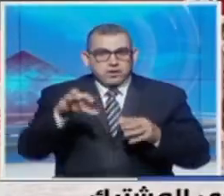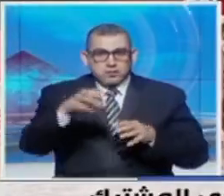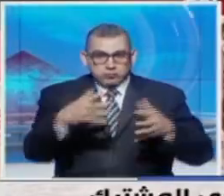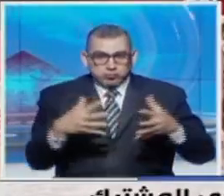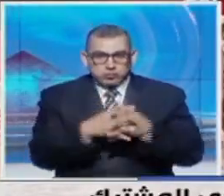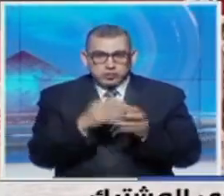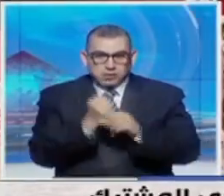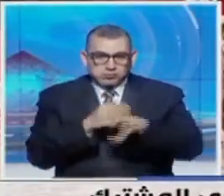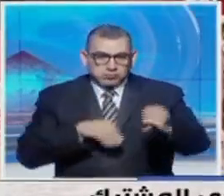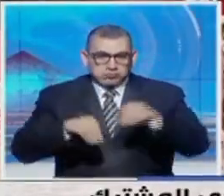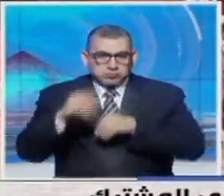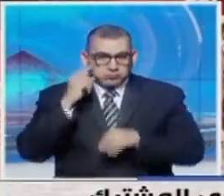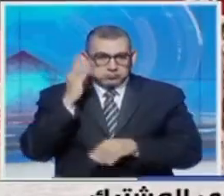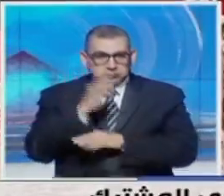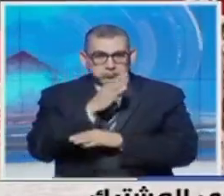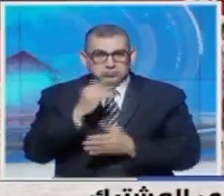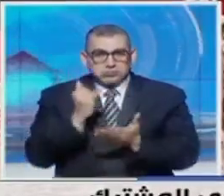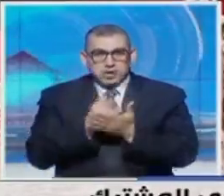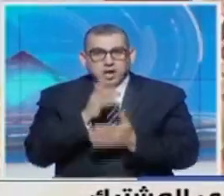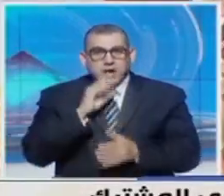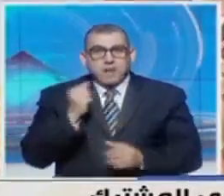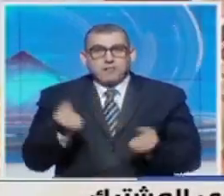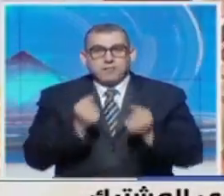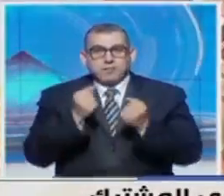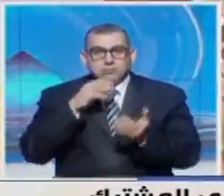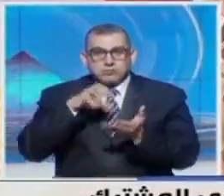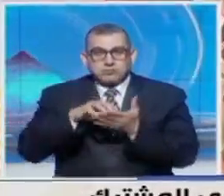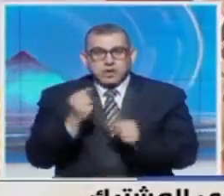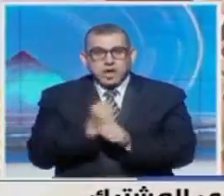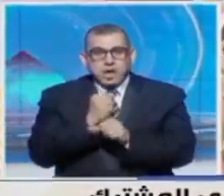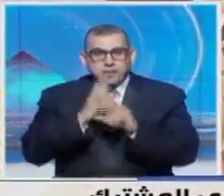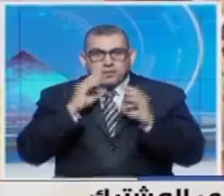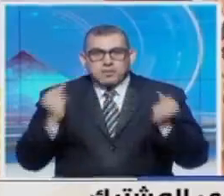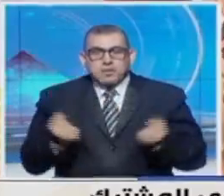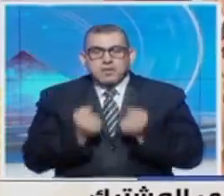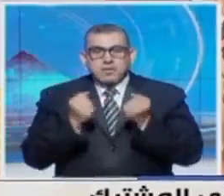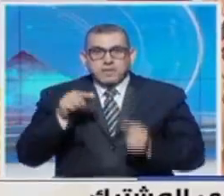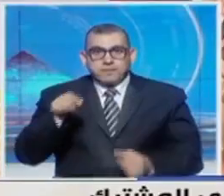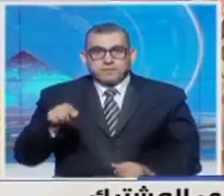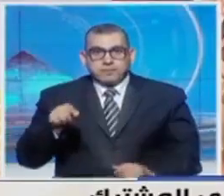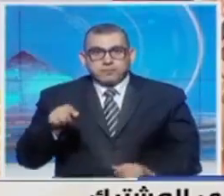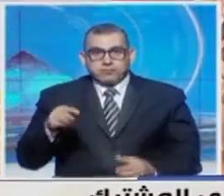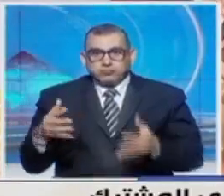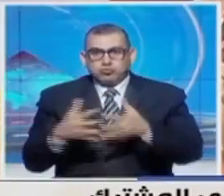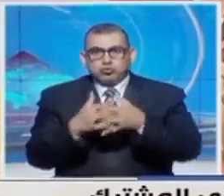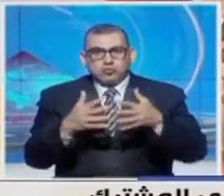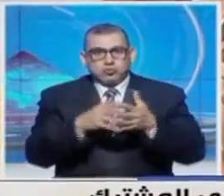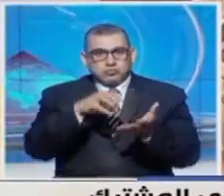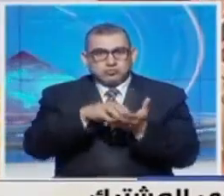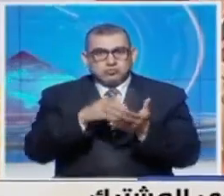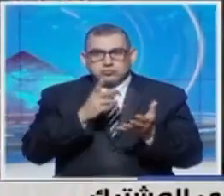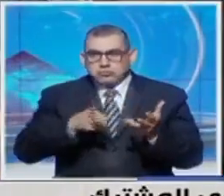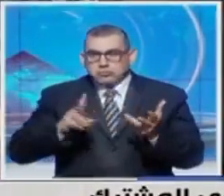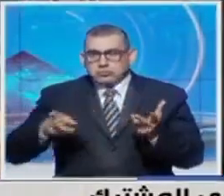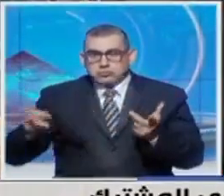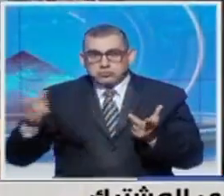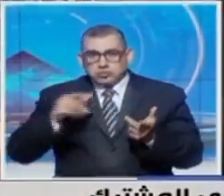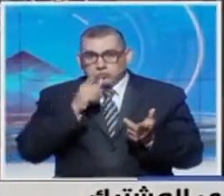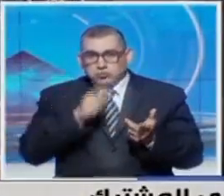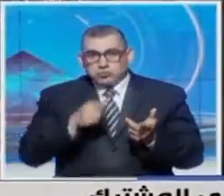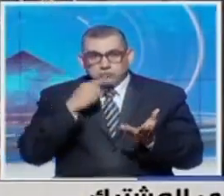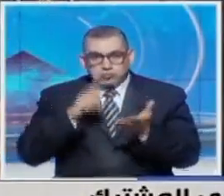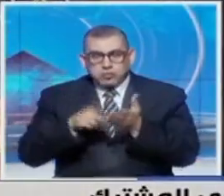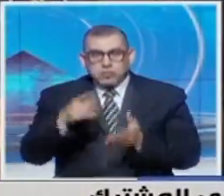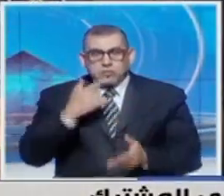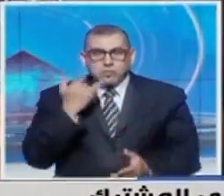المشاركة. اشتراك القوات في حد ذاتها في تنفيذ تدريبات مشتركة في موضوعات مختلفة ده شيء مهم